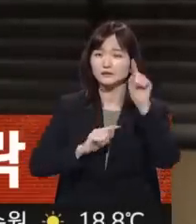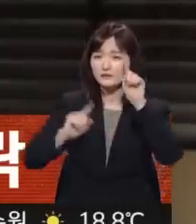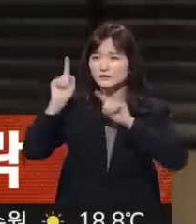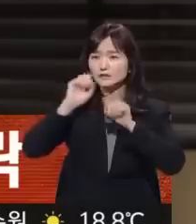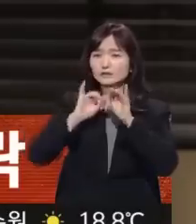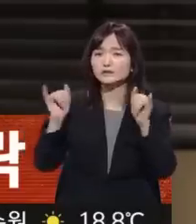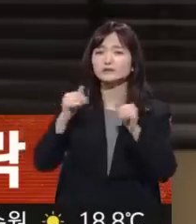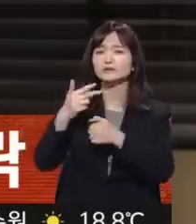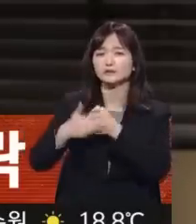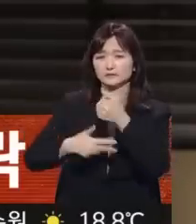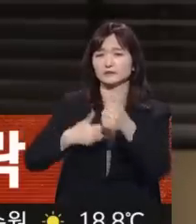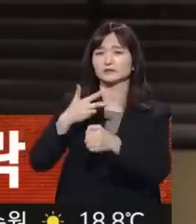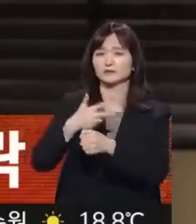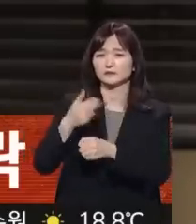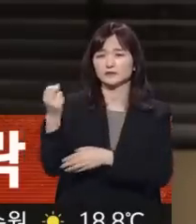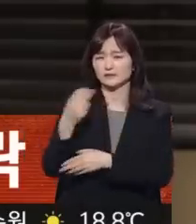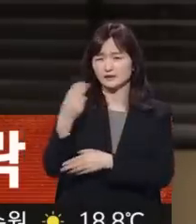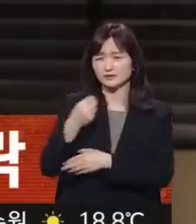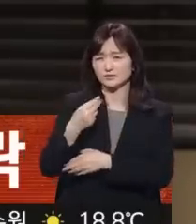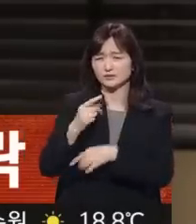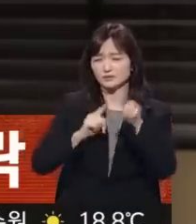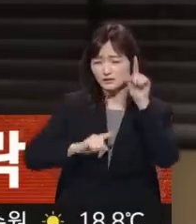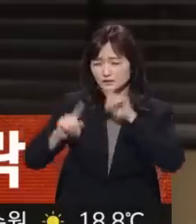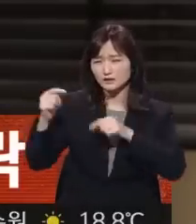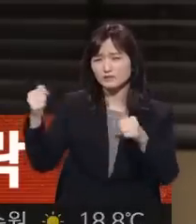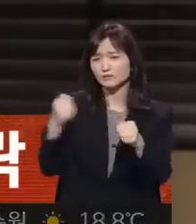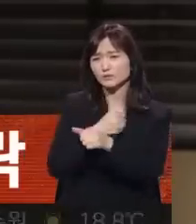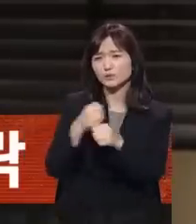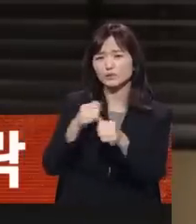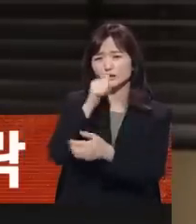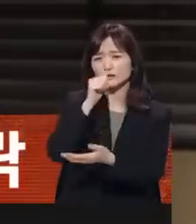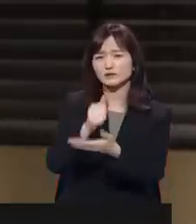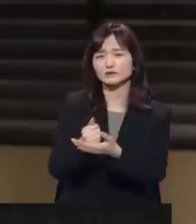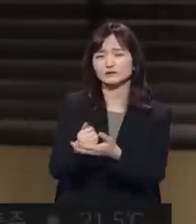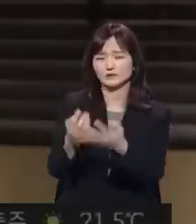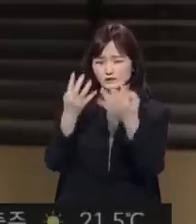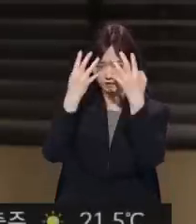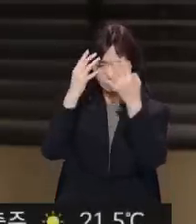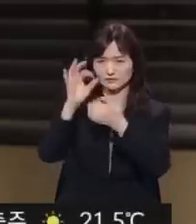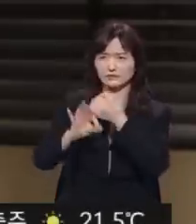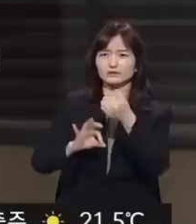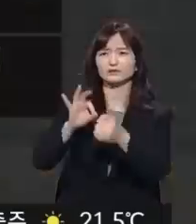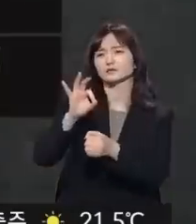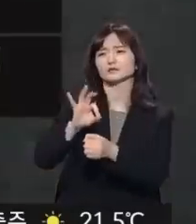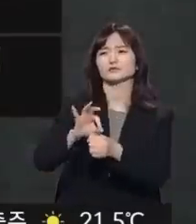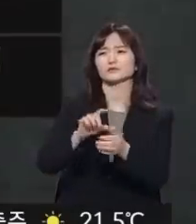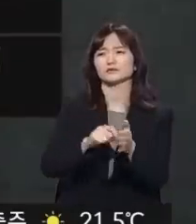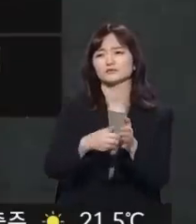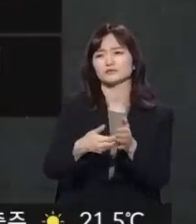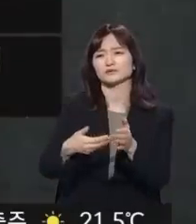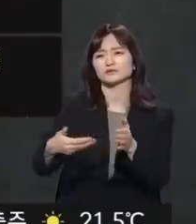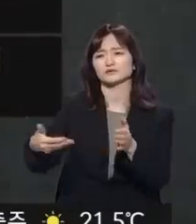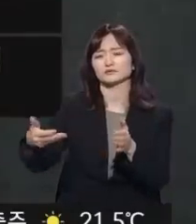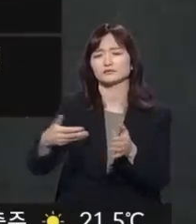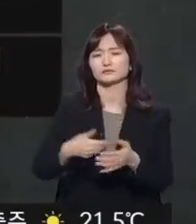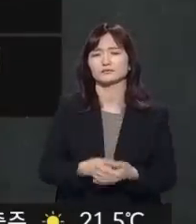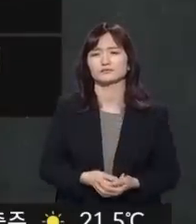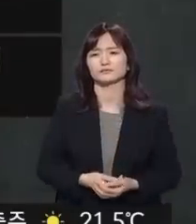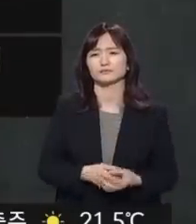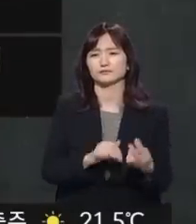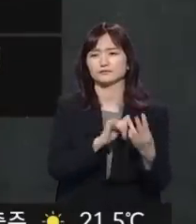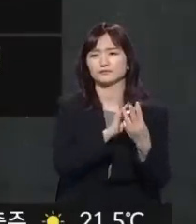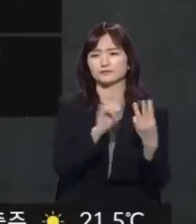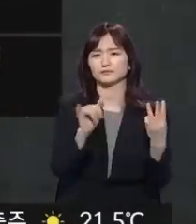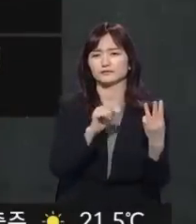7년 정도고요. 막 상습상해 폭행이라 해도 10년까지밖에 안 되기 때문에 시간이 많이 지났어요. 특히 지금 3명이